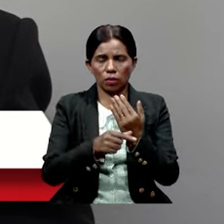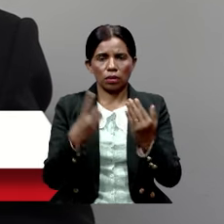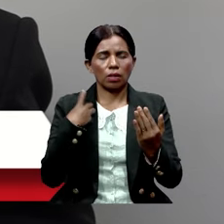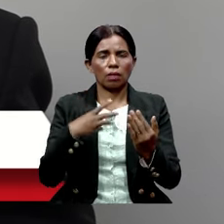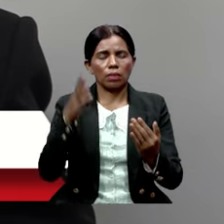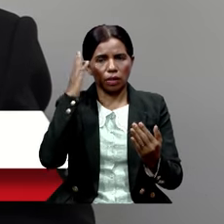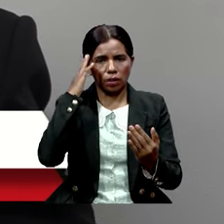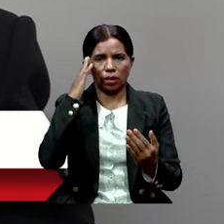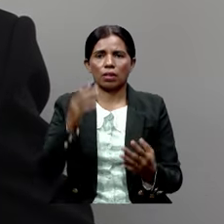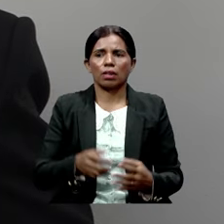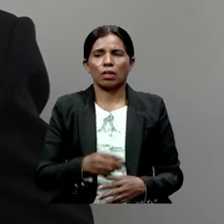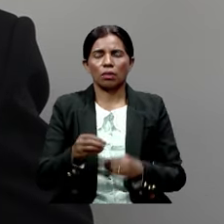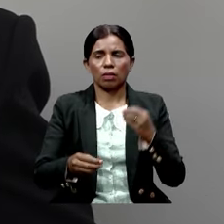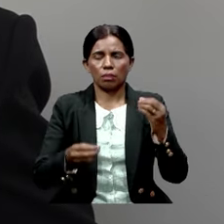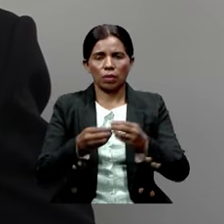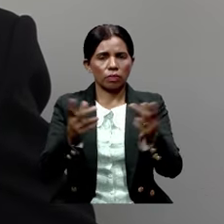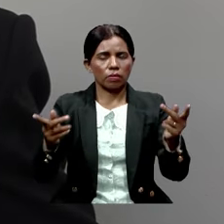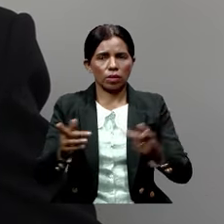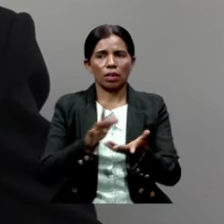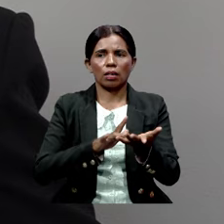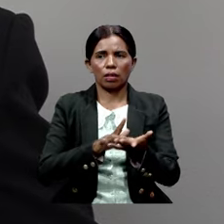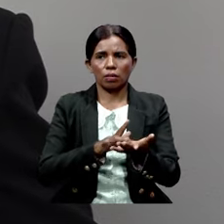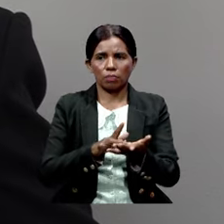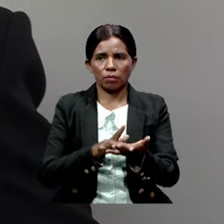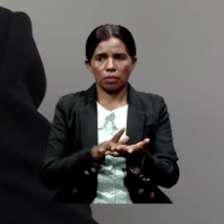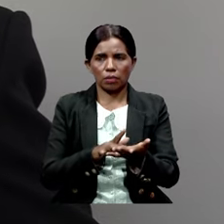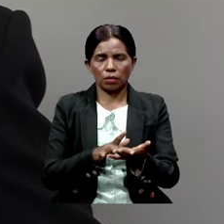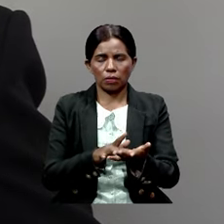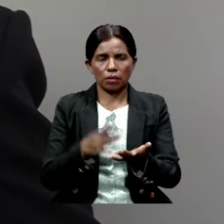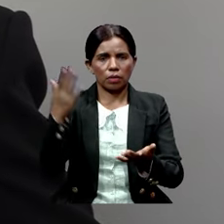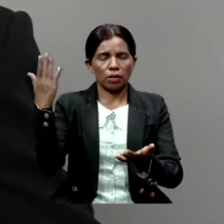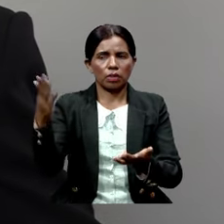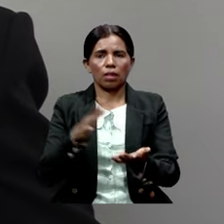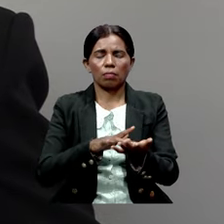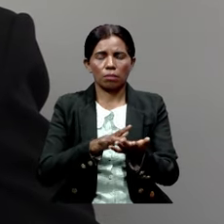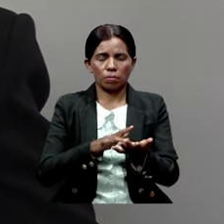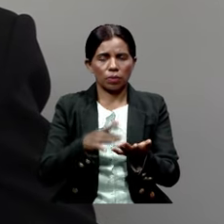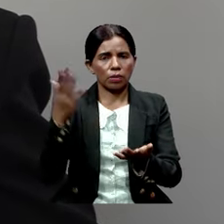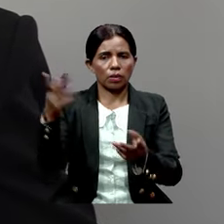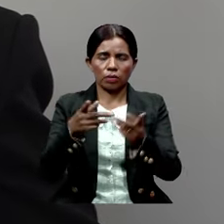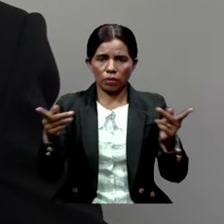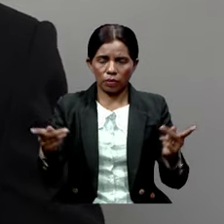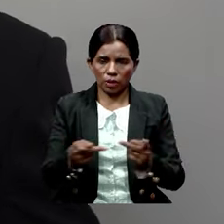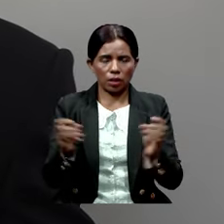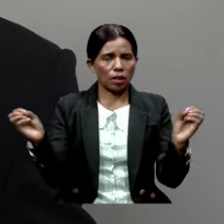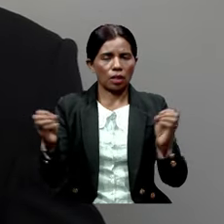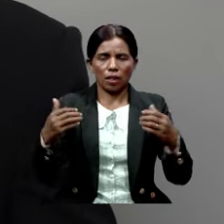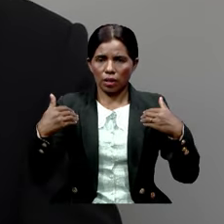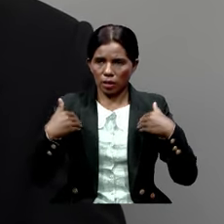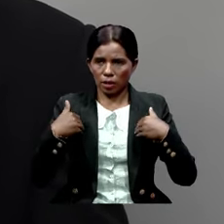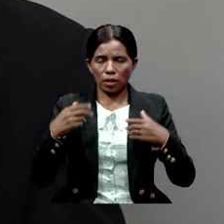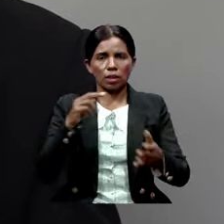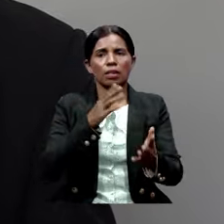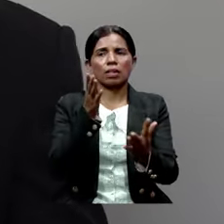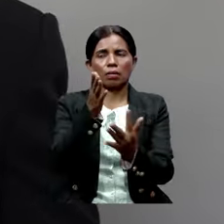ataca armazém reserva e armazém emoro ninguém menos tamo ona ia nível